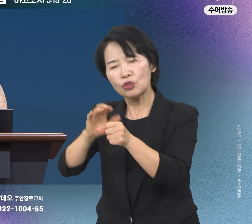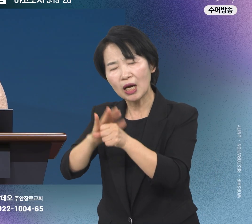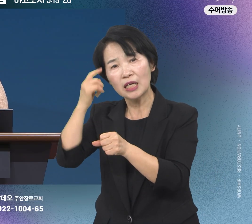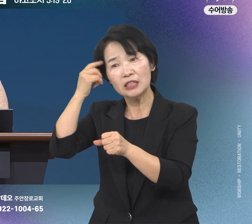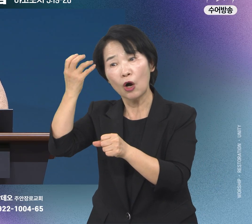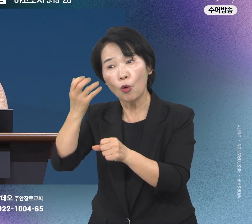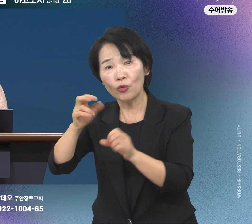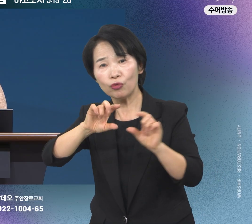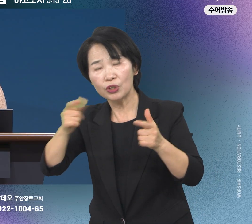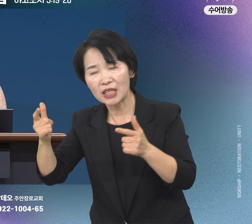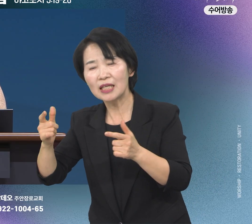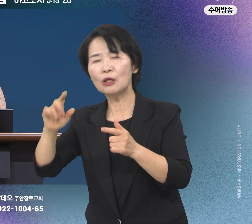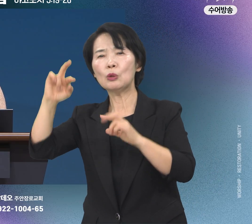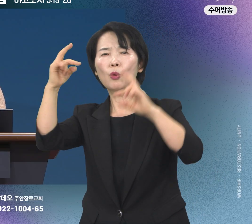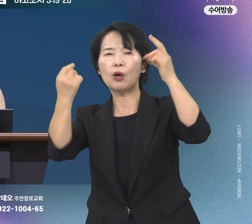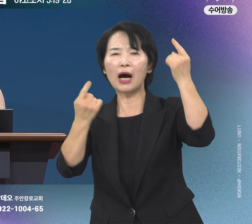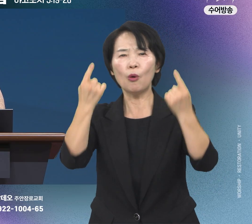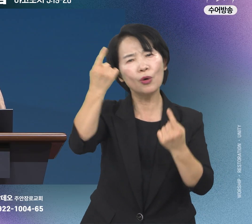돌아오길 바랍니다.